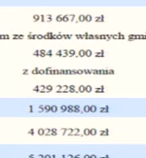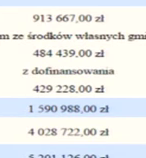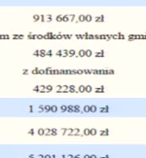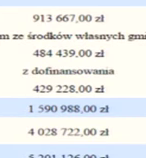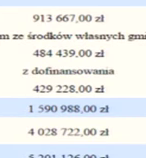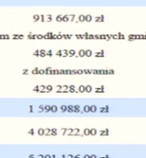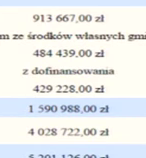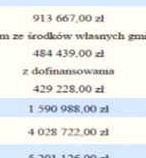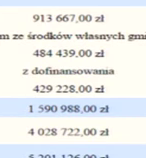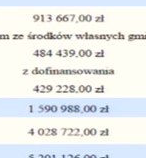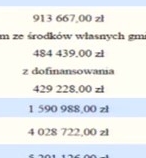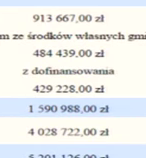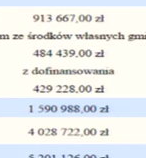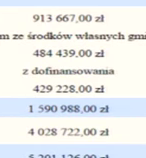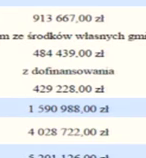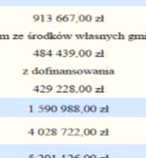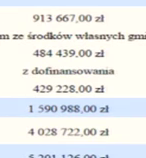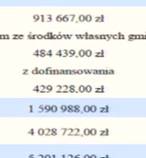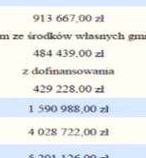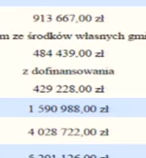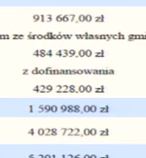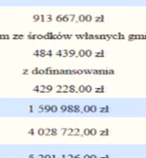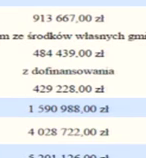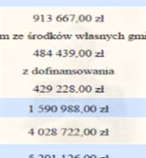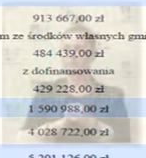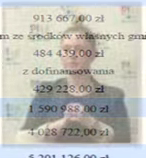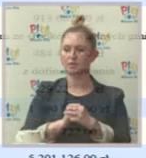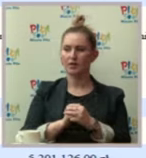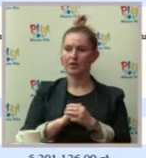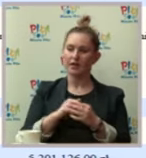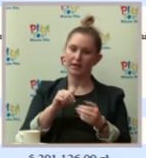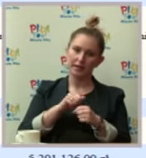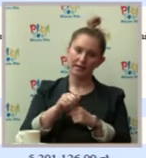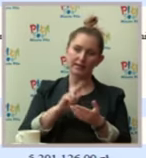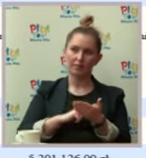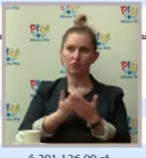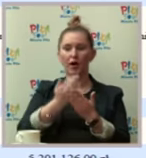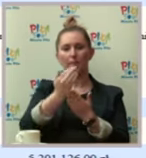stypendia są częściowo dofinansowywane, program dożywiania też,